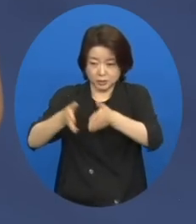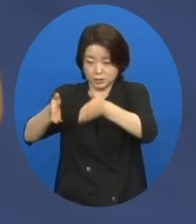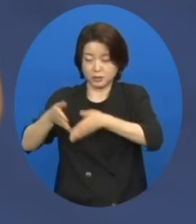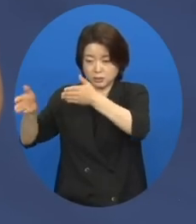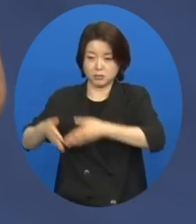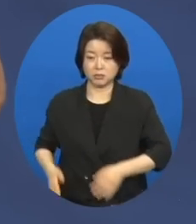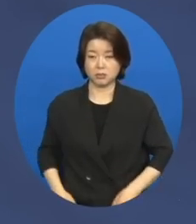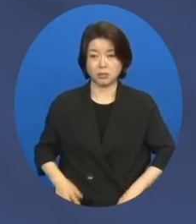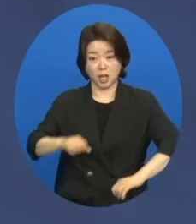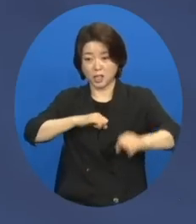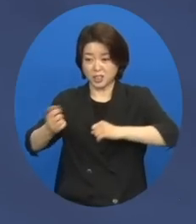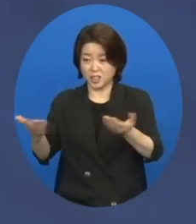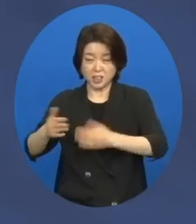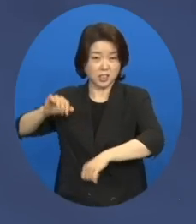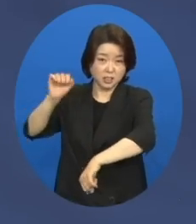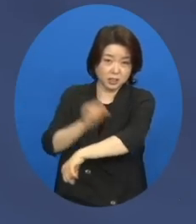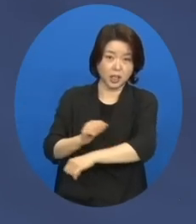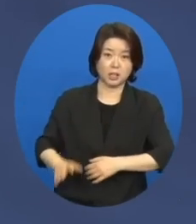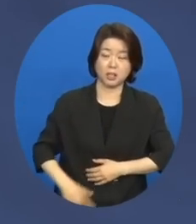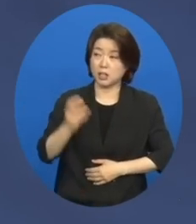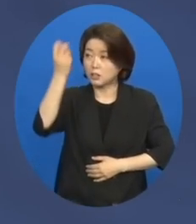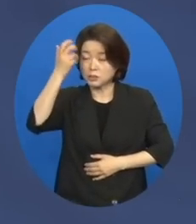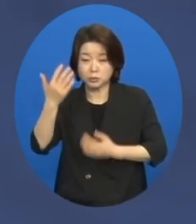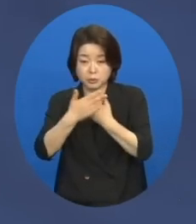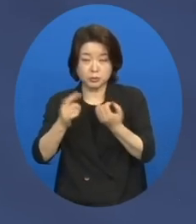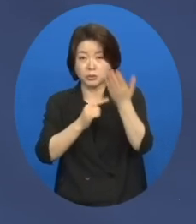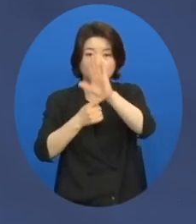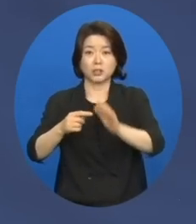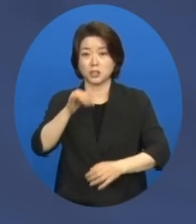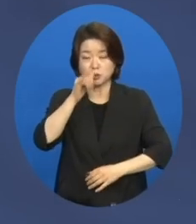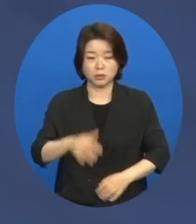너무 잘해. 성령의 은사도 나타나. 근데